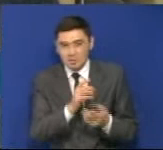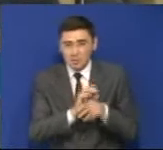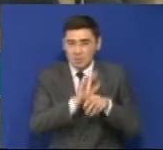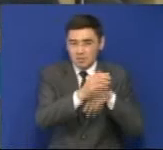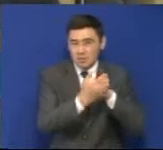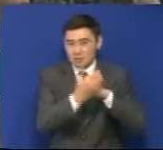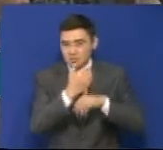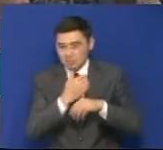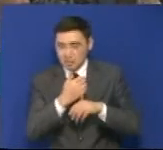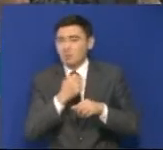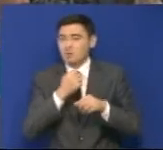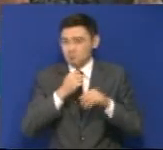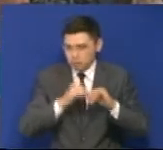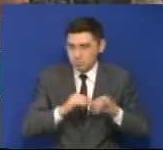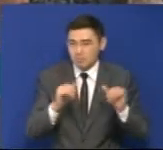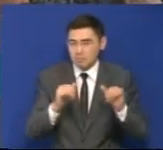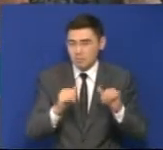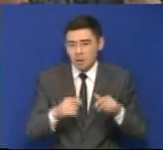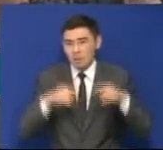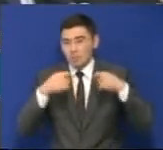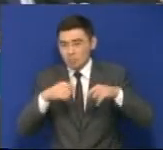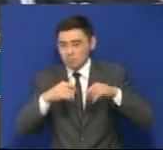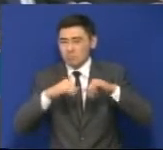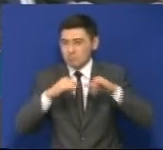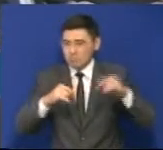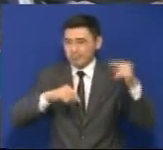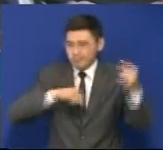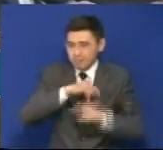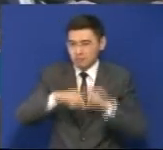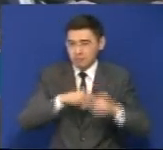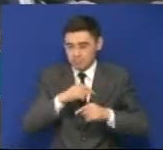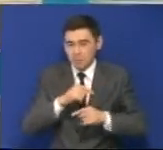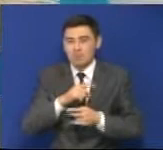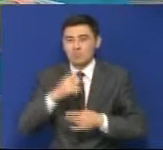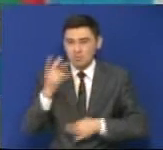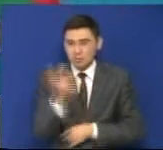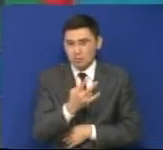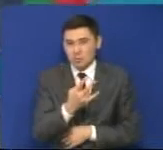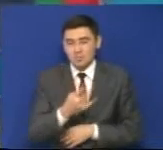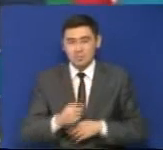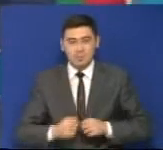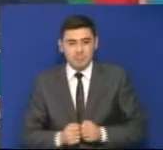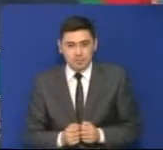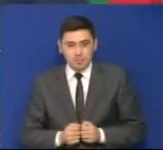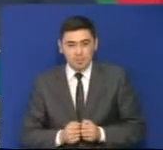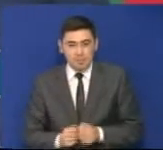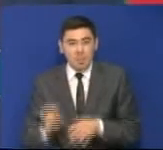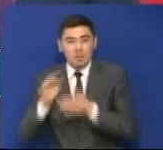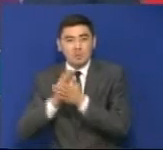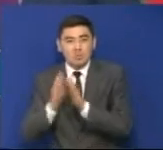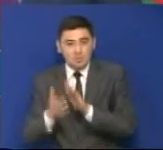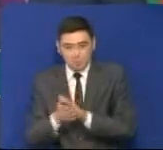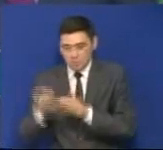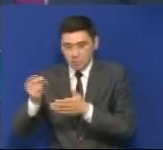тауарлардың санын көбейту, өзара сауда-саттықты ұлғайту мәселелерін пысықтауы тиіс. Жоғары деңгейдегі келісімдер кейін қос